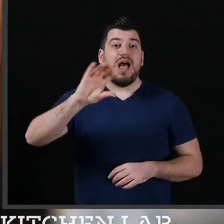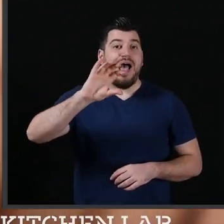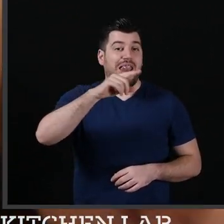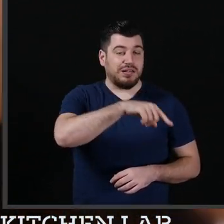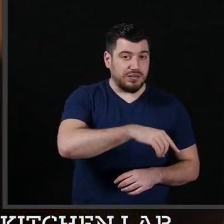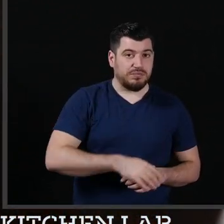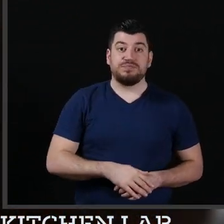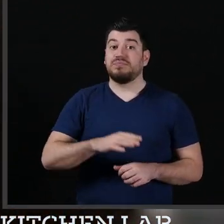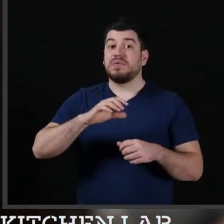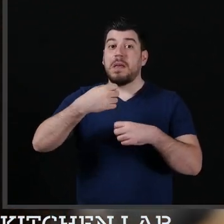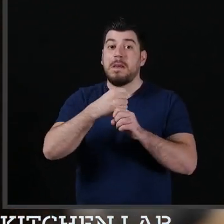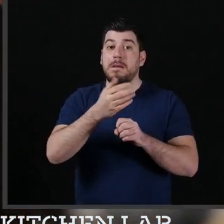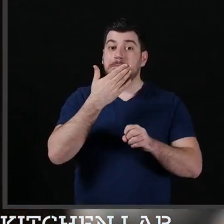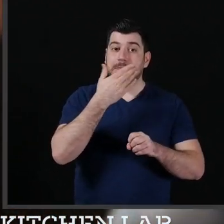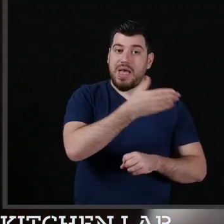πιπέρι,